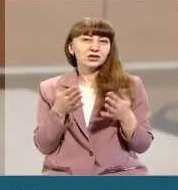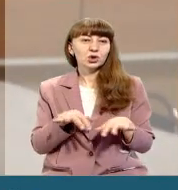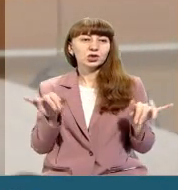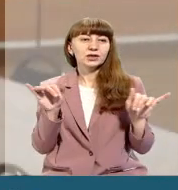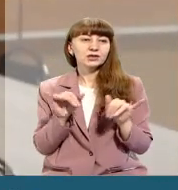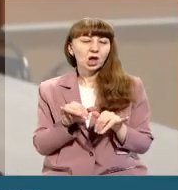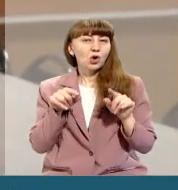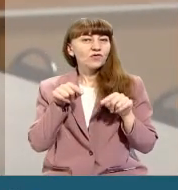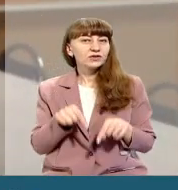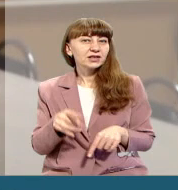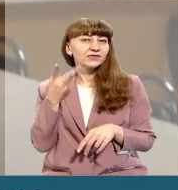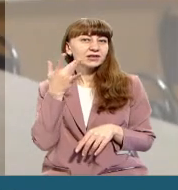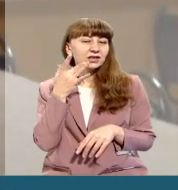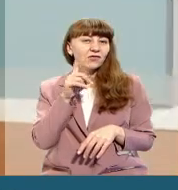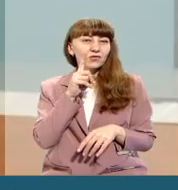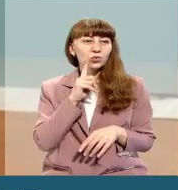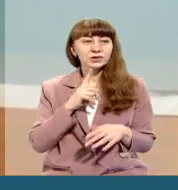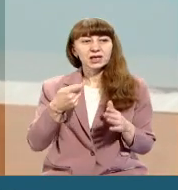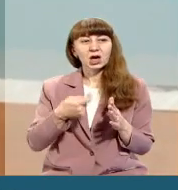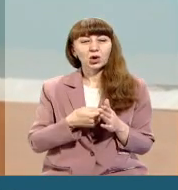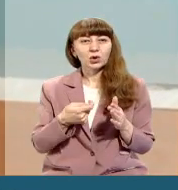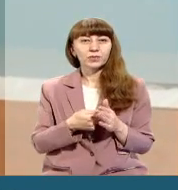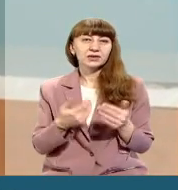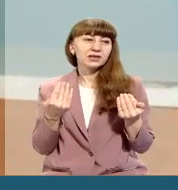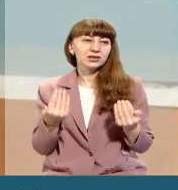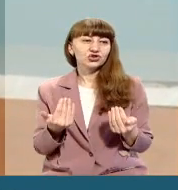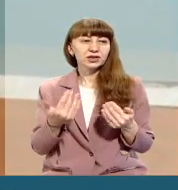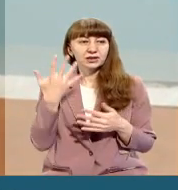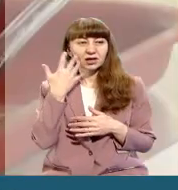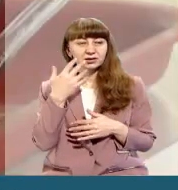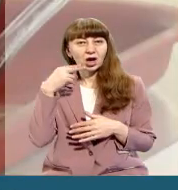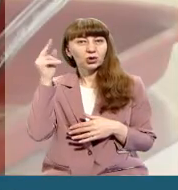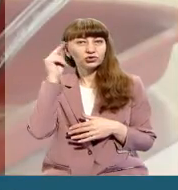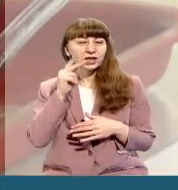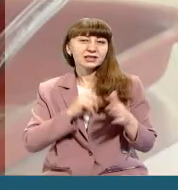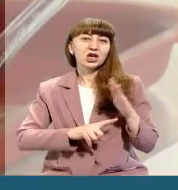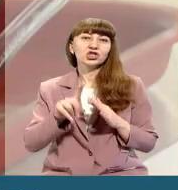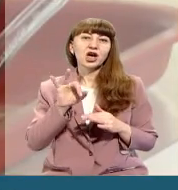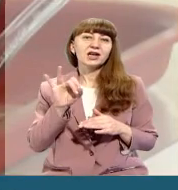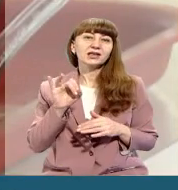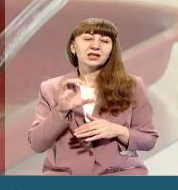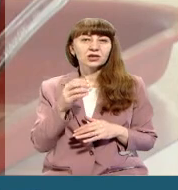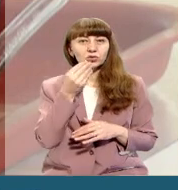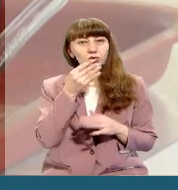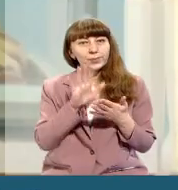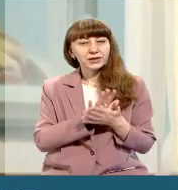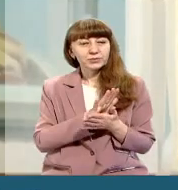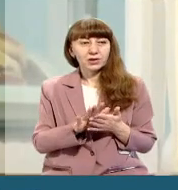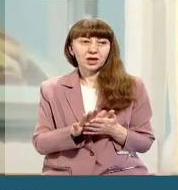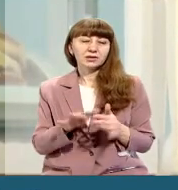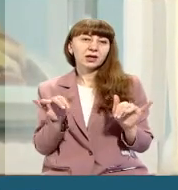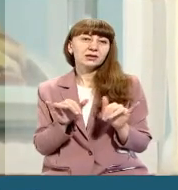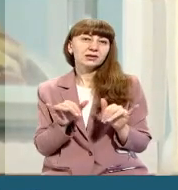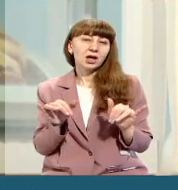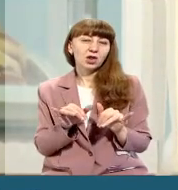столовая здесь всегда вкусно накормят тем более сейчас когда учащиеся начального звена питаются бесплатно повара